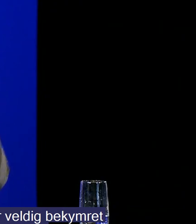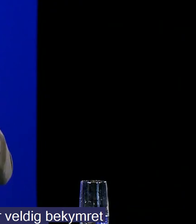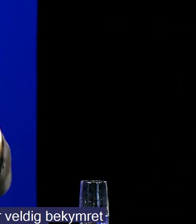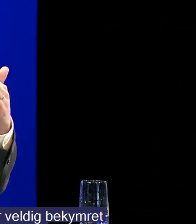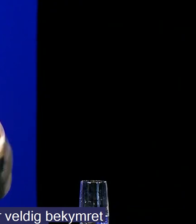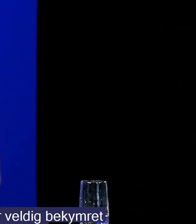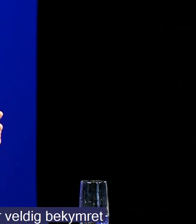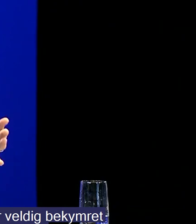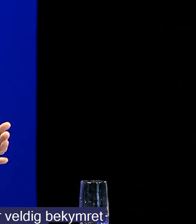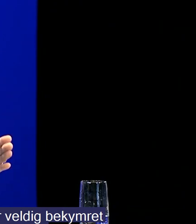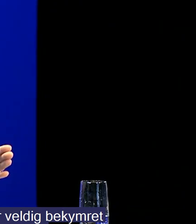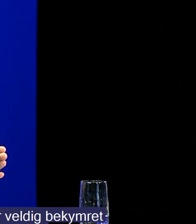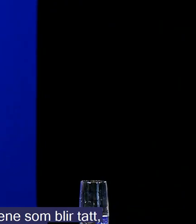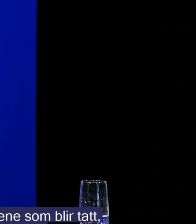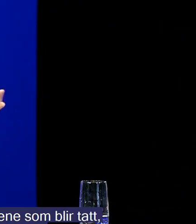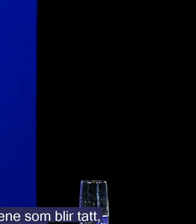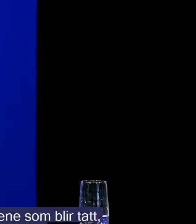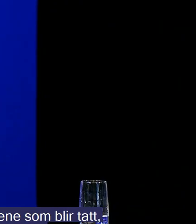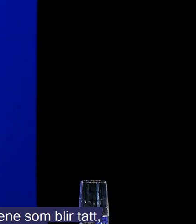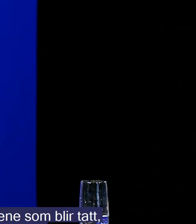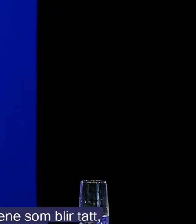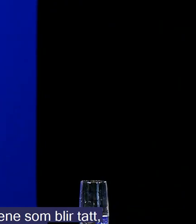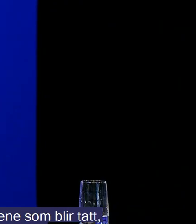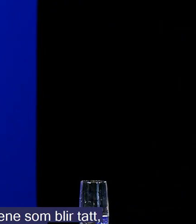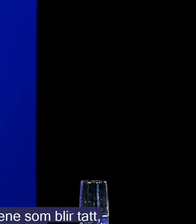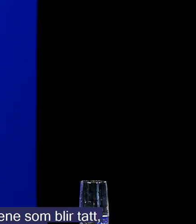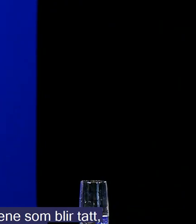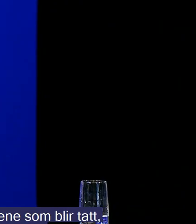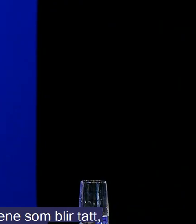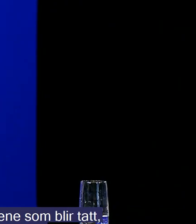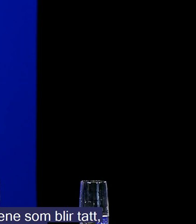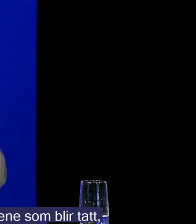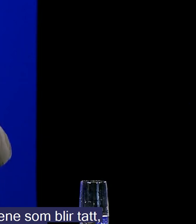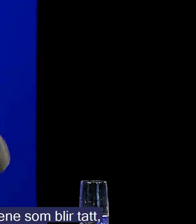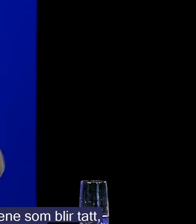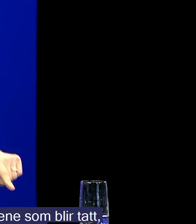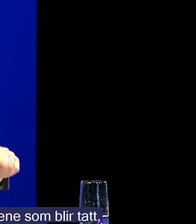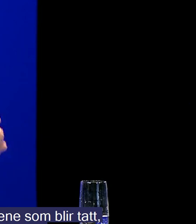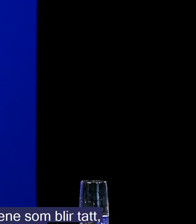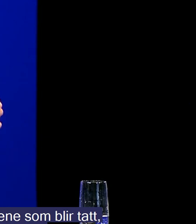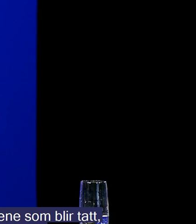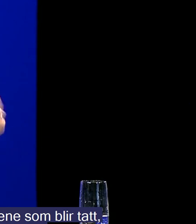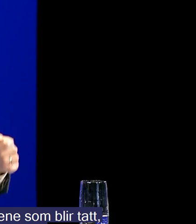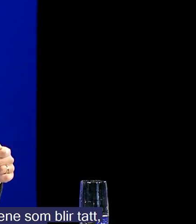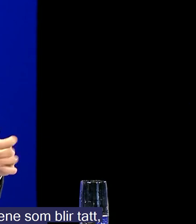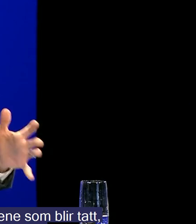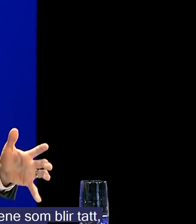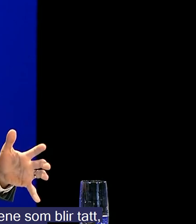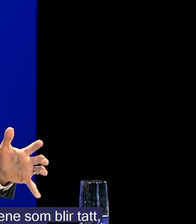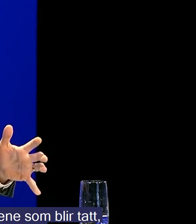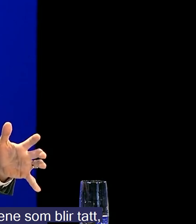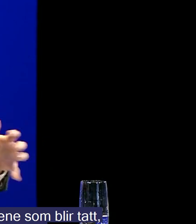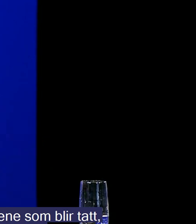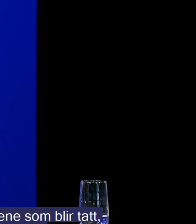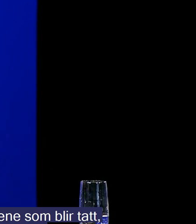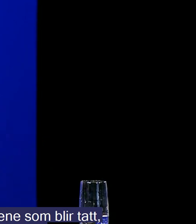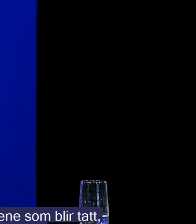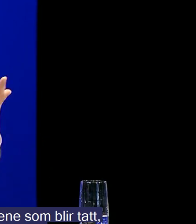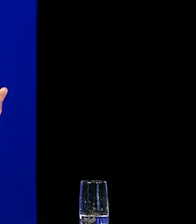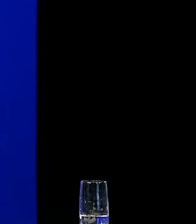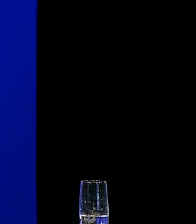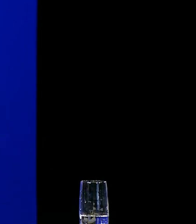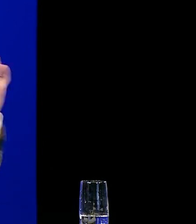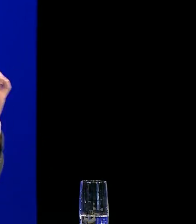at språkloven ikke skal bli fulgt opp. Vi ser ofte det at de politiske beslutningene som blir tatt ikke alltid blir fulgt opp av